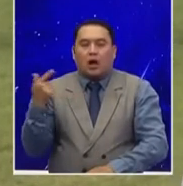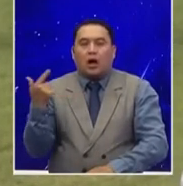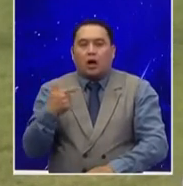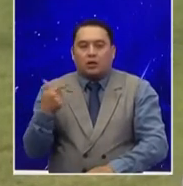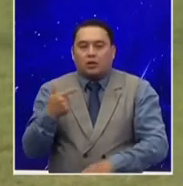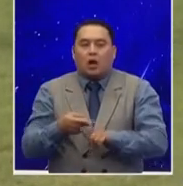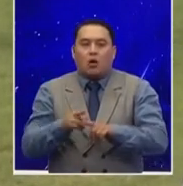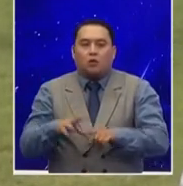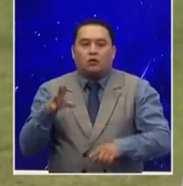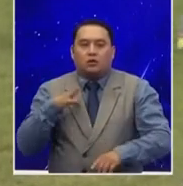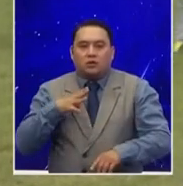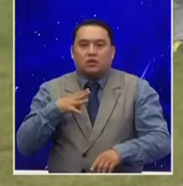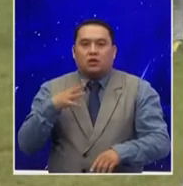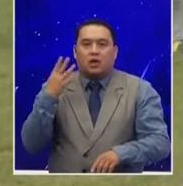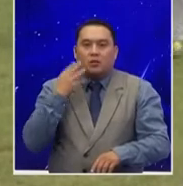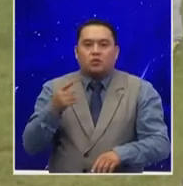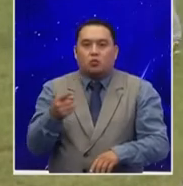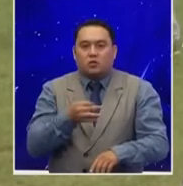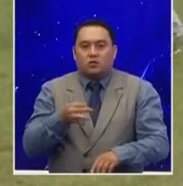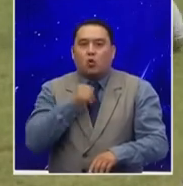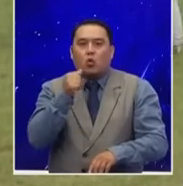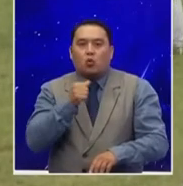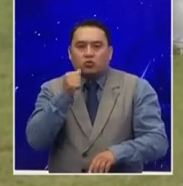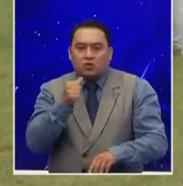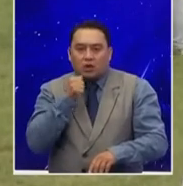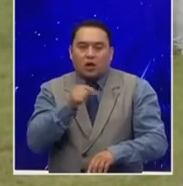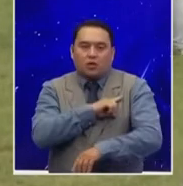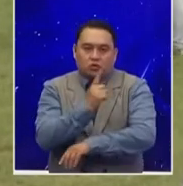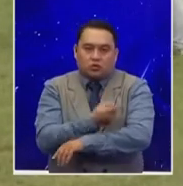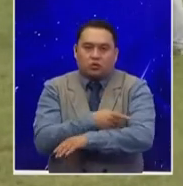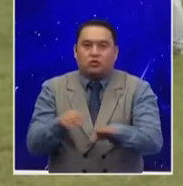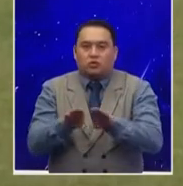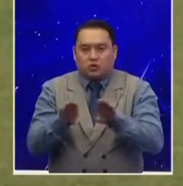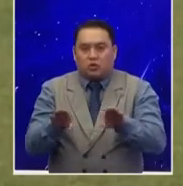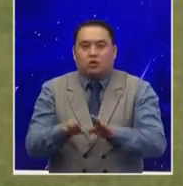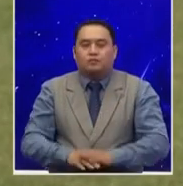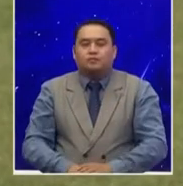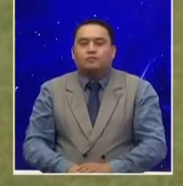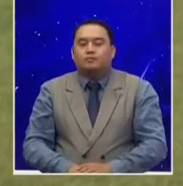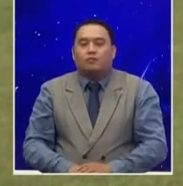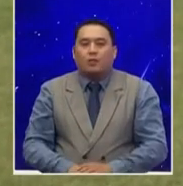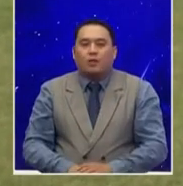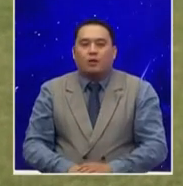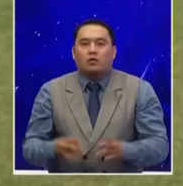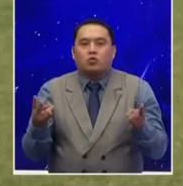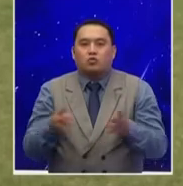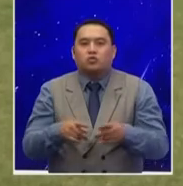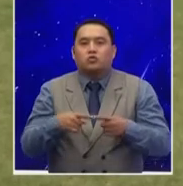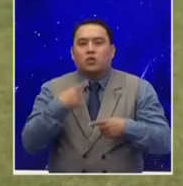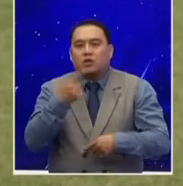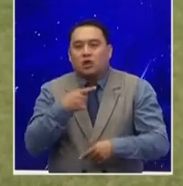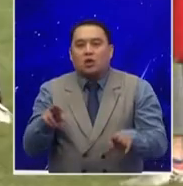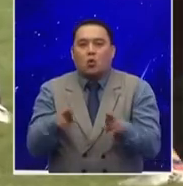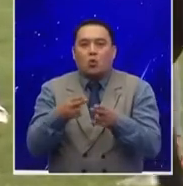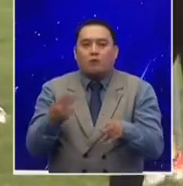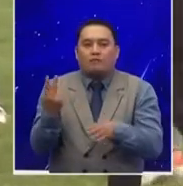ЖТСУ. Ну и дальше идут тоже кустанайские ребята, потихоньку подтягиваются. Следует также отметить, вместе с клубом «Алим»